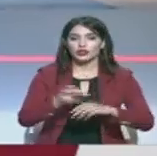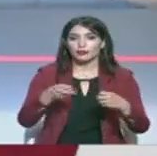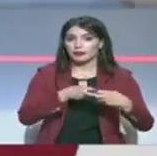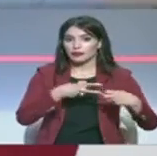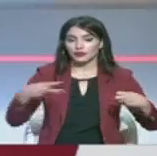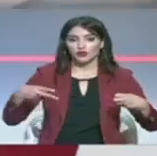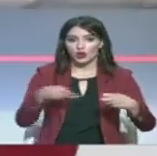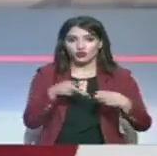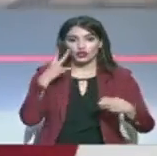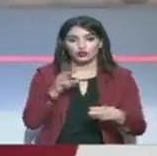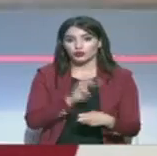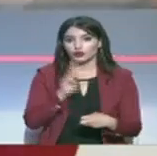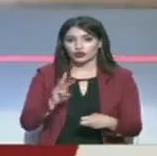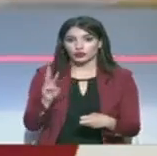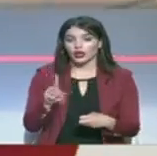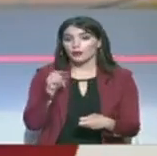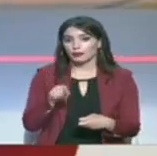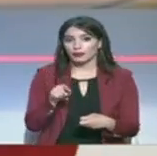العنوان